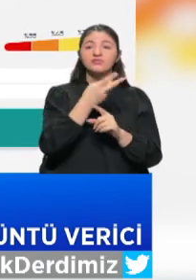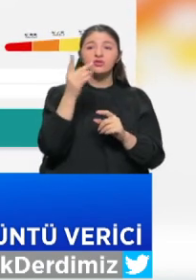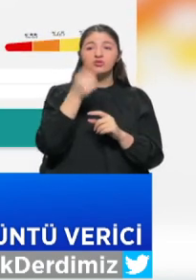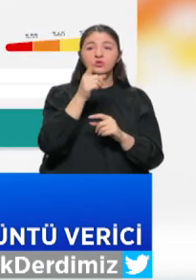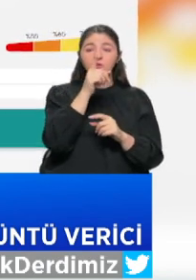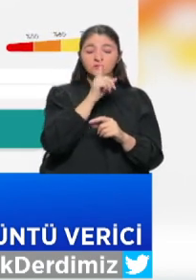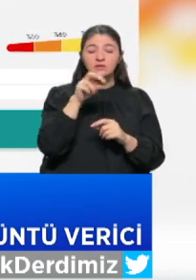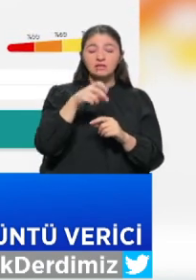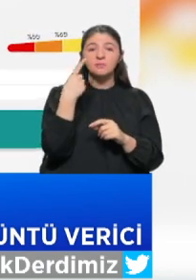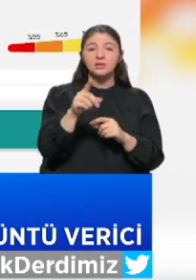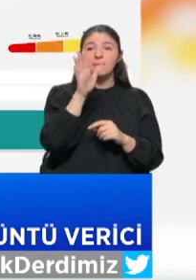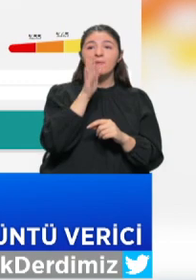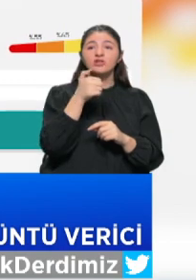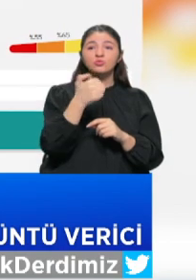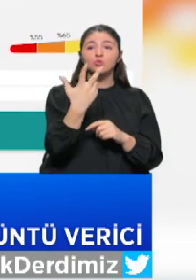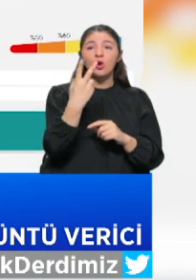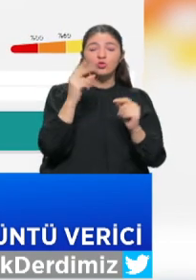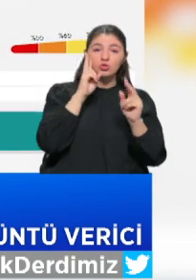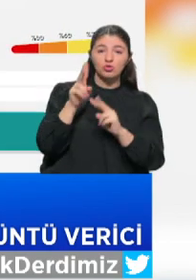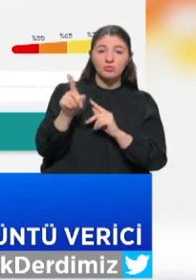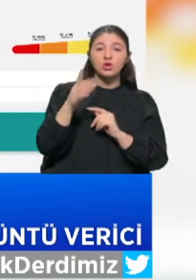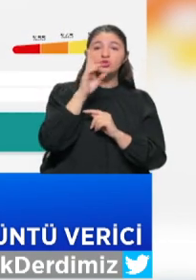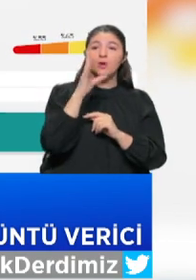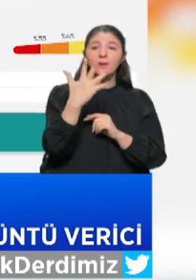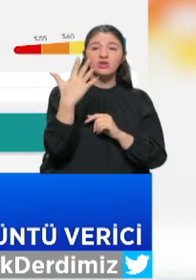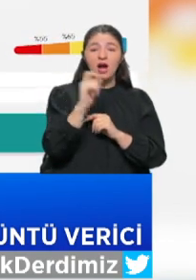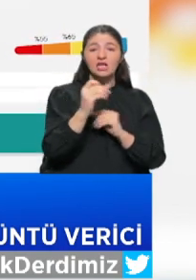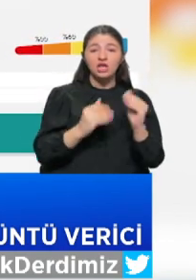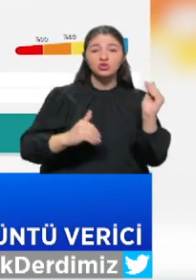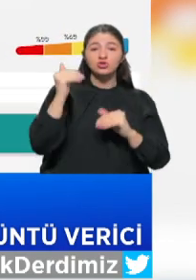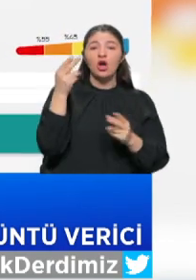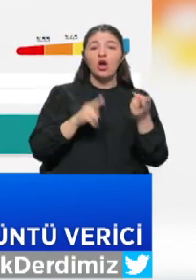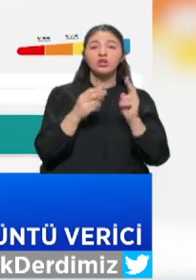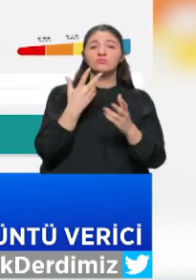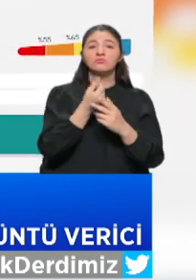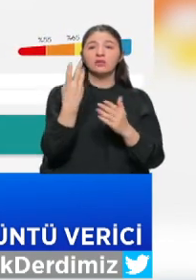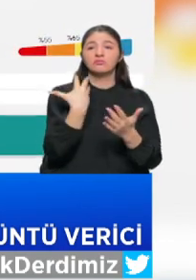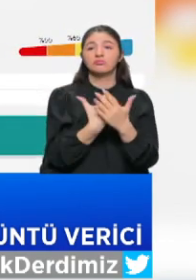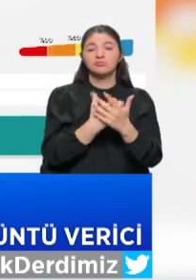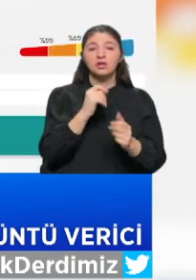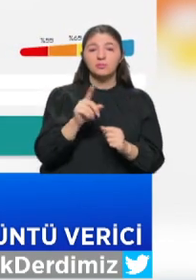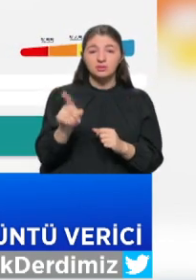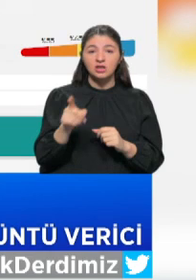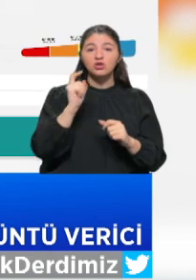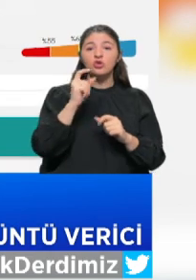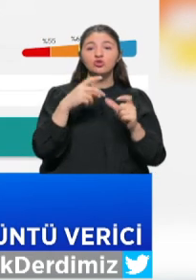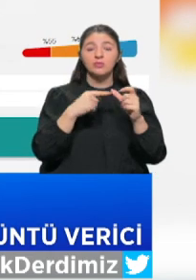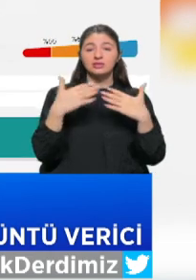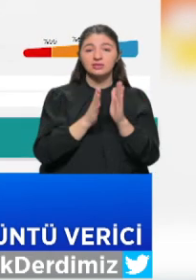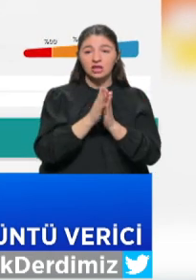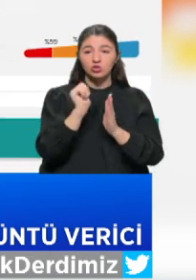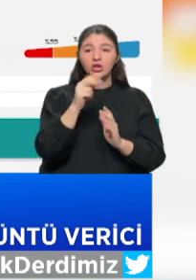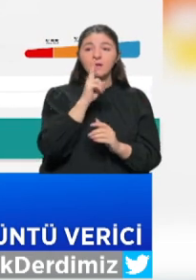sayısının yüz 8563 olduğu tabloda son 5 ayın en yüksek vefat sayısı kayıtlara geçtim dokuz Şubat Salı